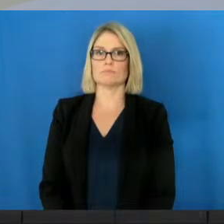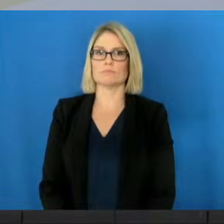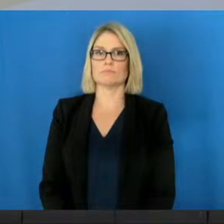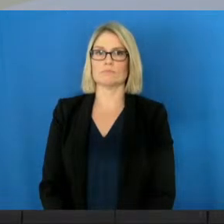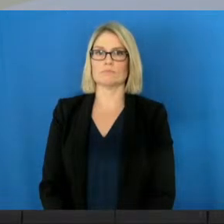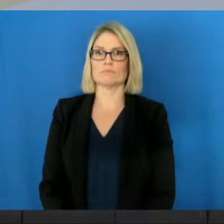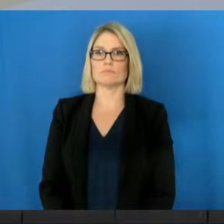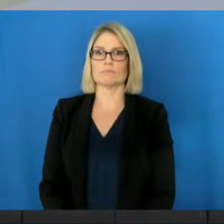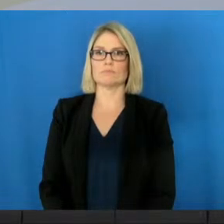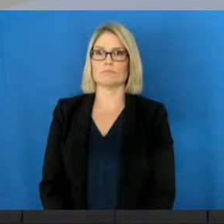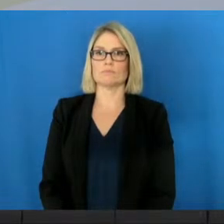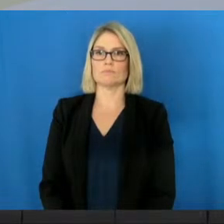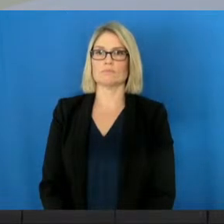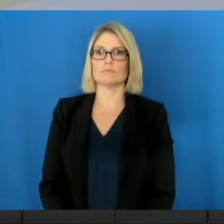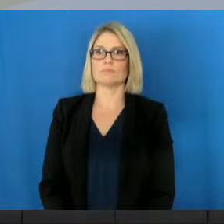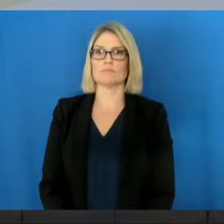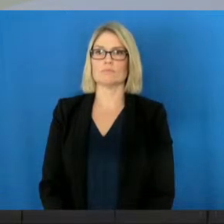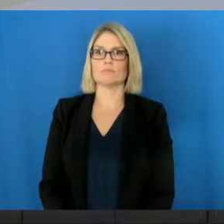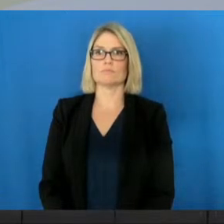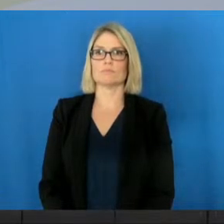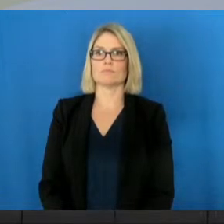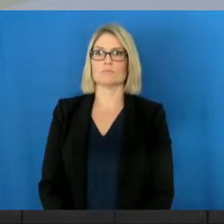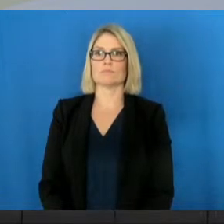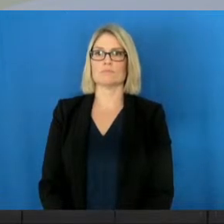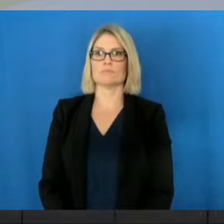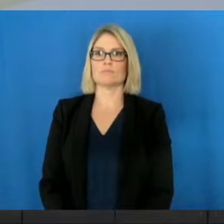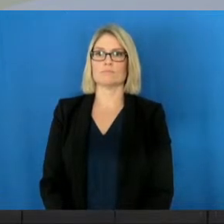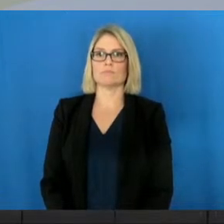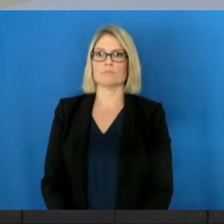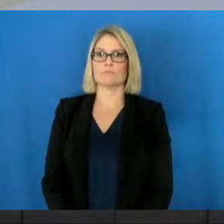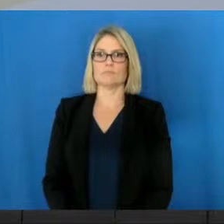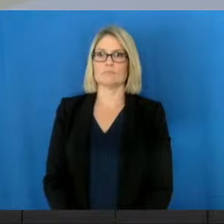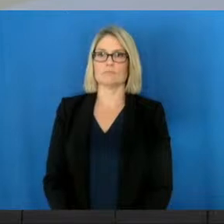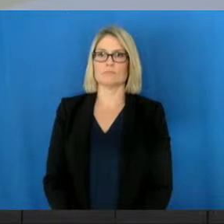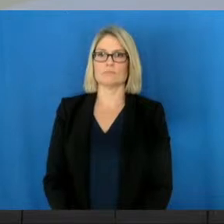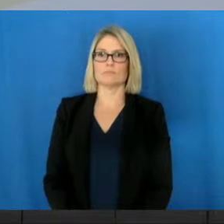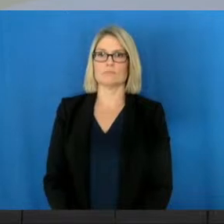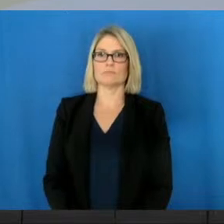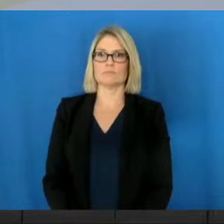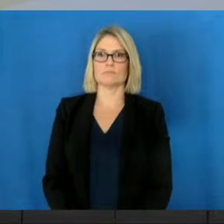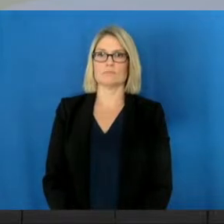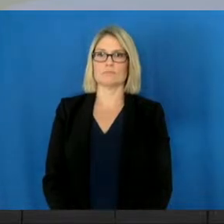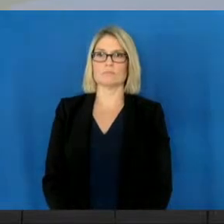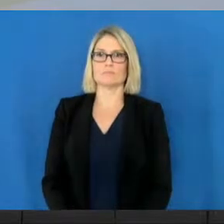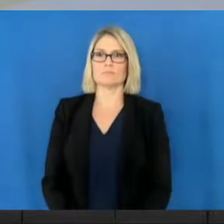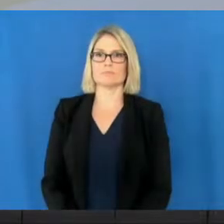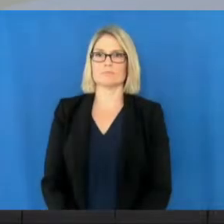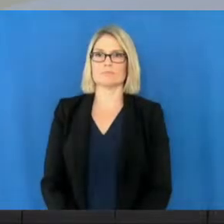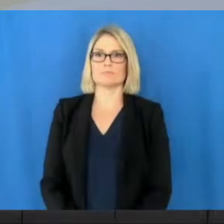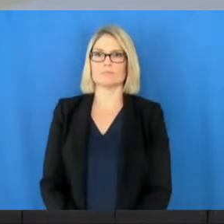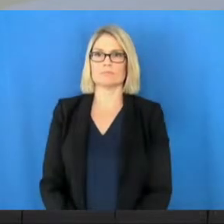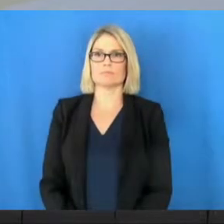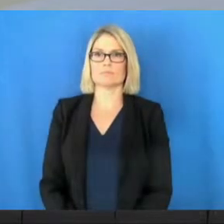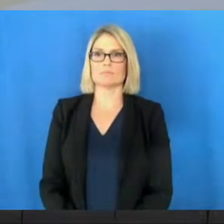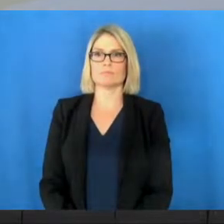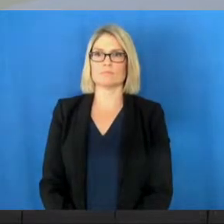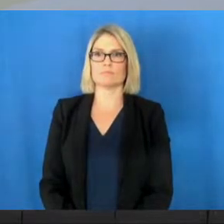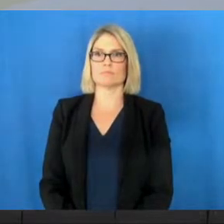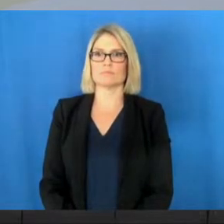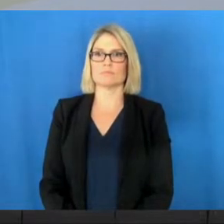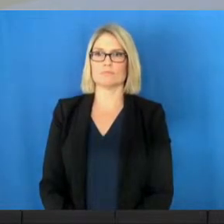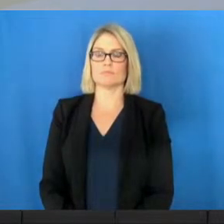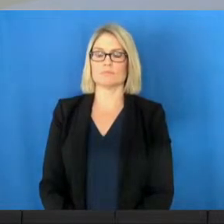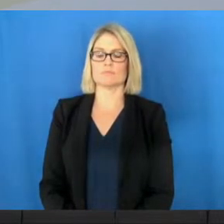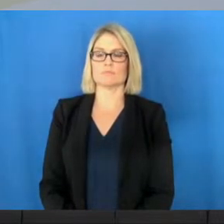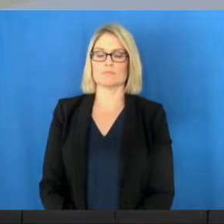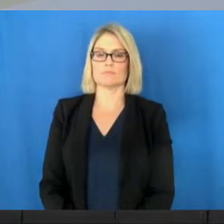et les foyers de groupe, se voient offrir la première dose de vaccin plus tard cette semaine. Et les infirmières